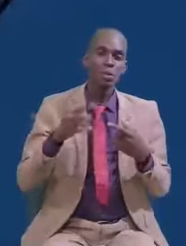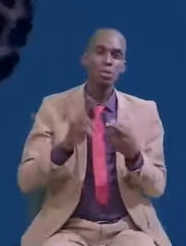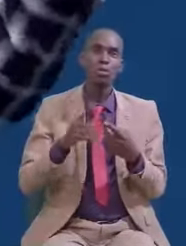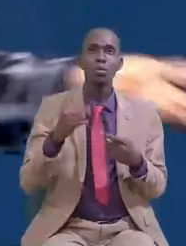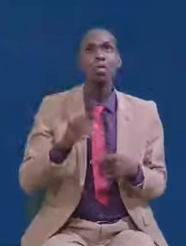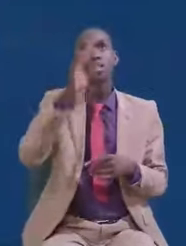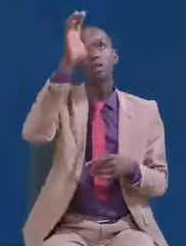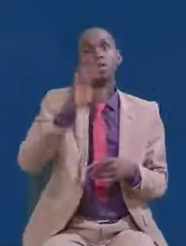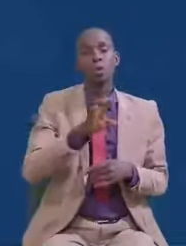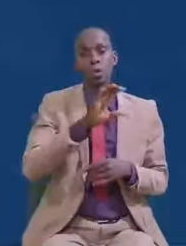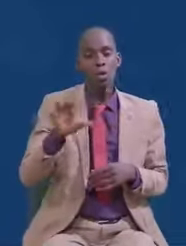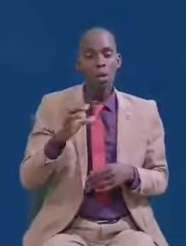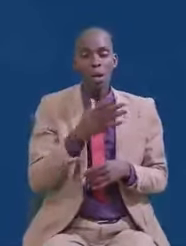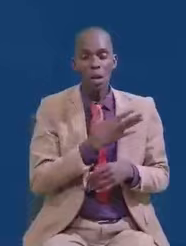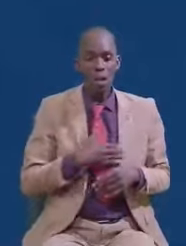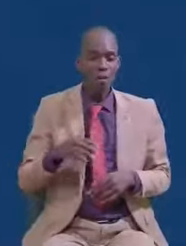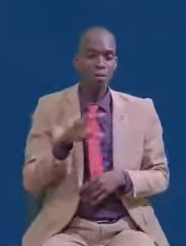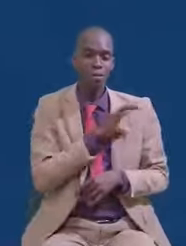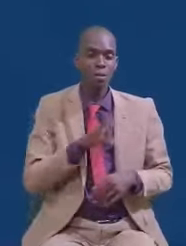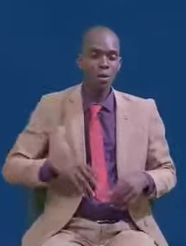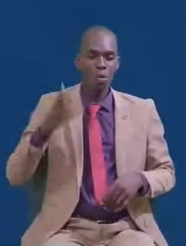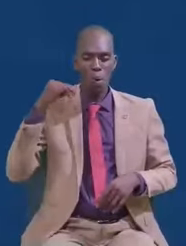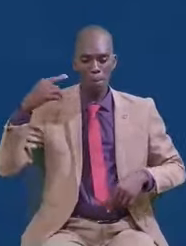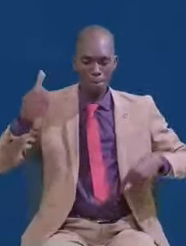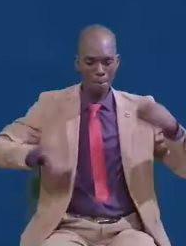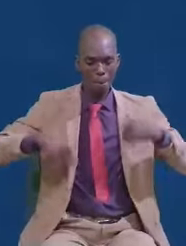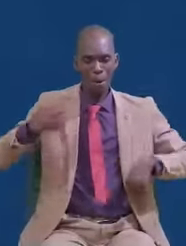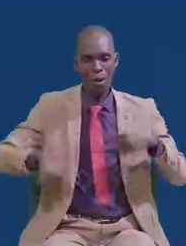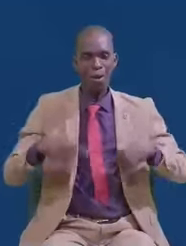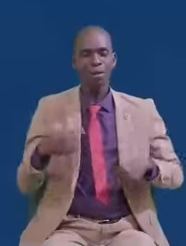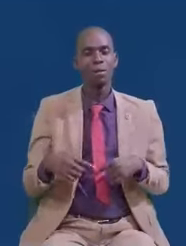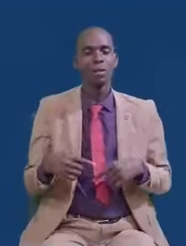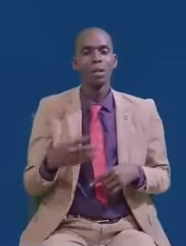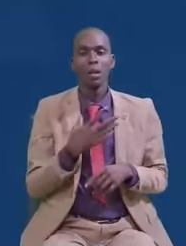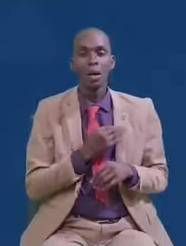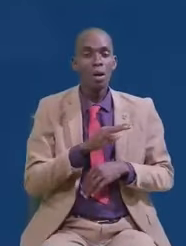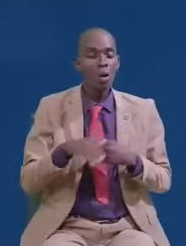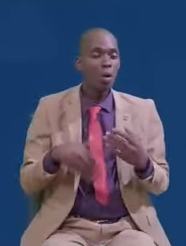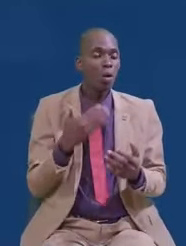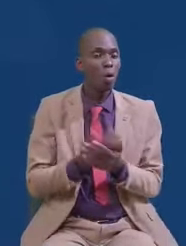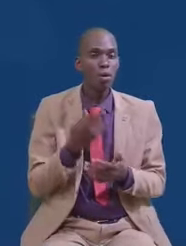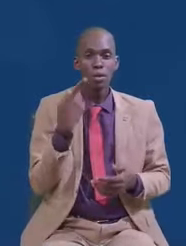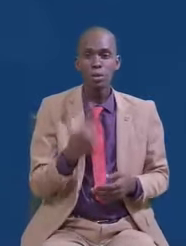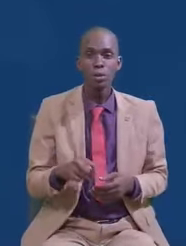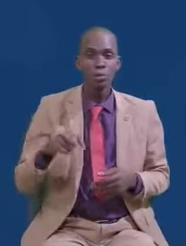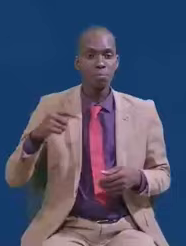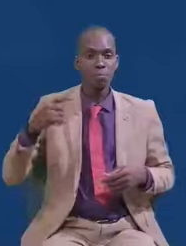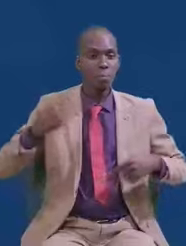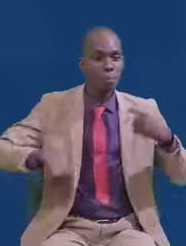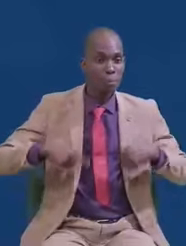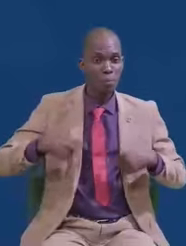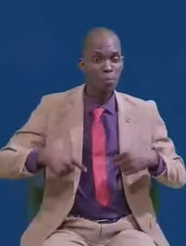Il était frappé, fouetté. Et tous les fouets. Et toute